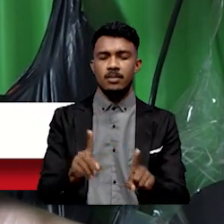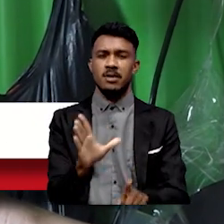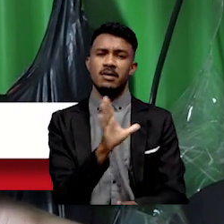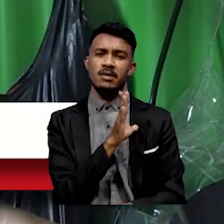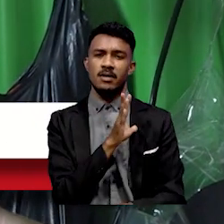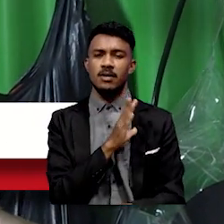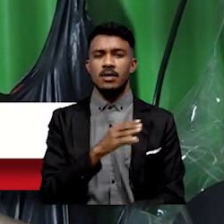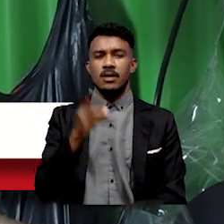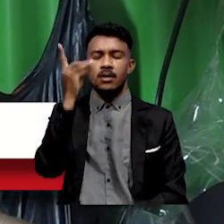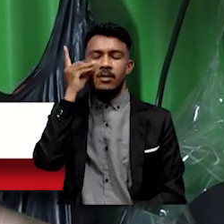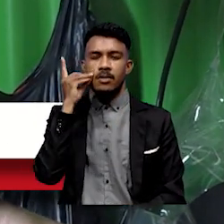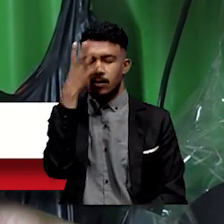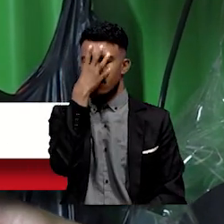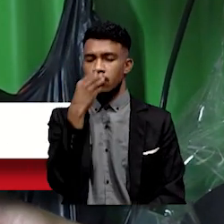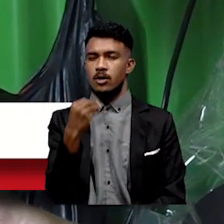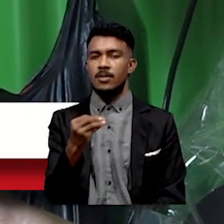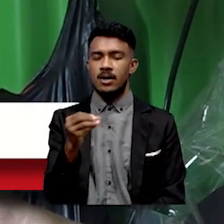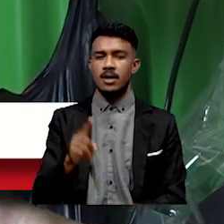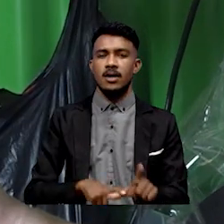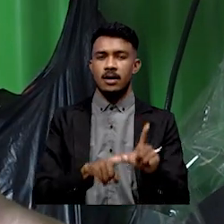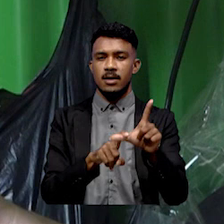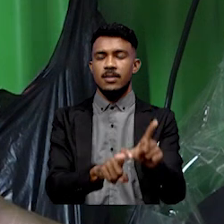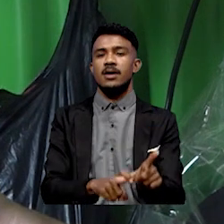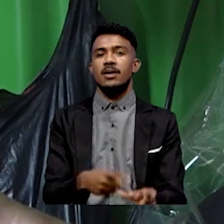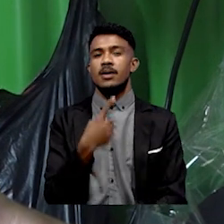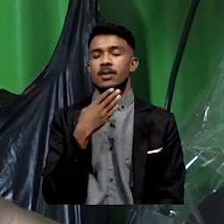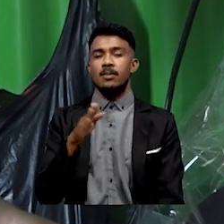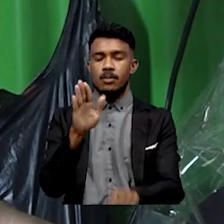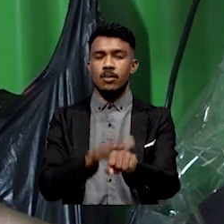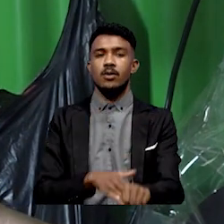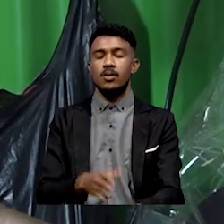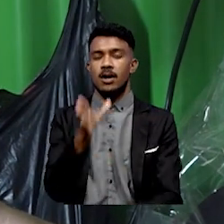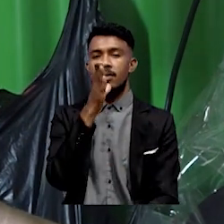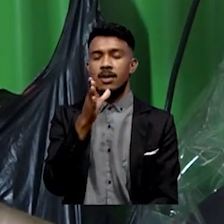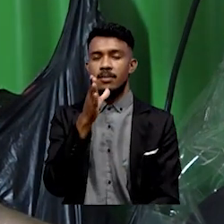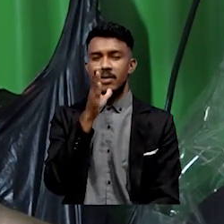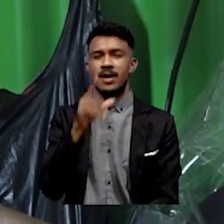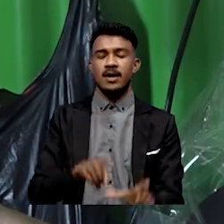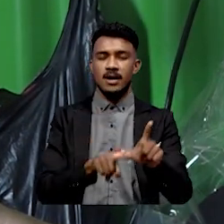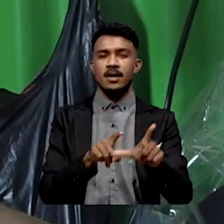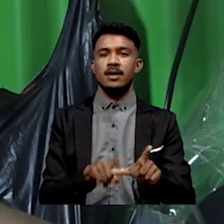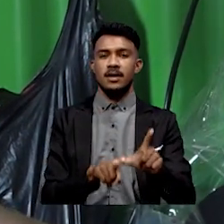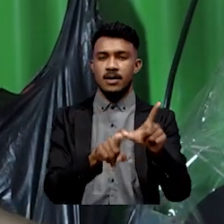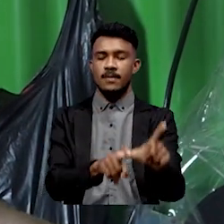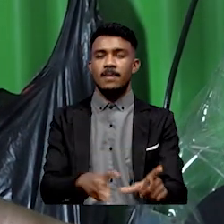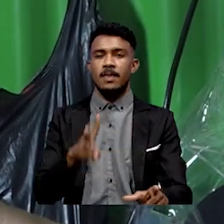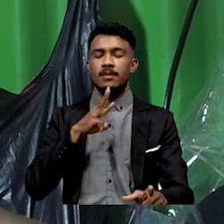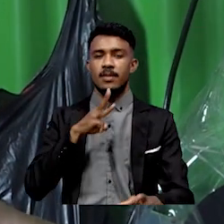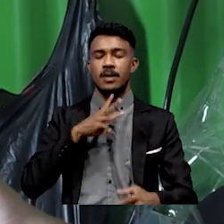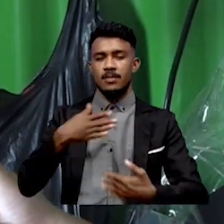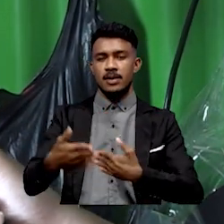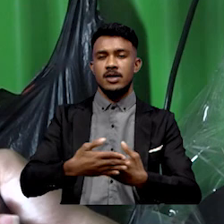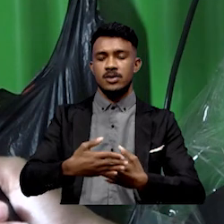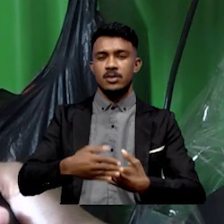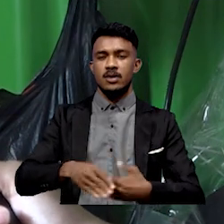kurtia agora idane ba halai ba bolra ama ama ho aling halai halai sayona be mai to he bizin ser no umona ne